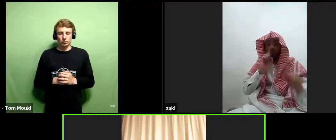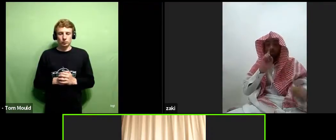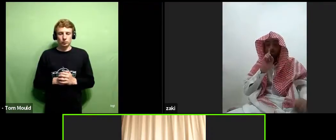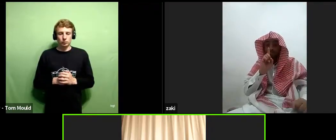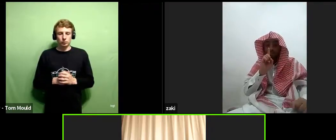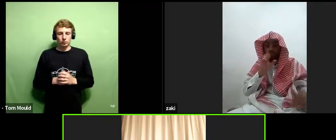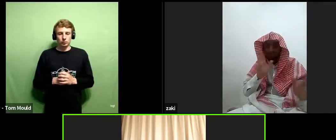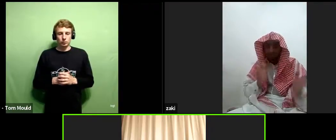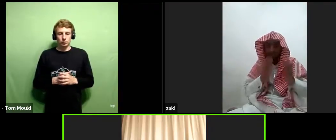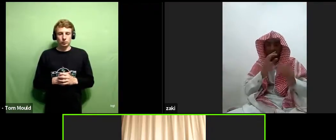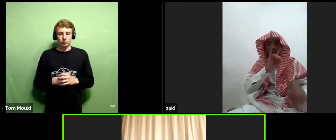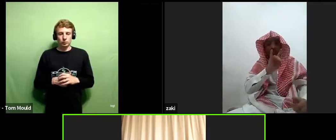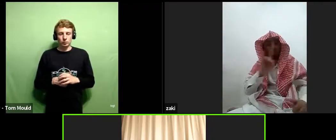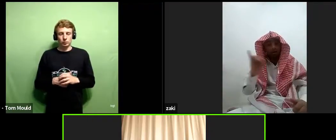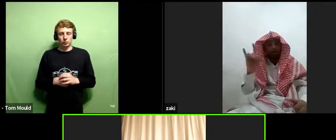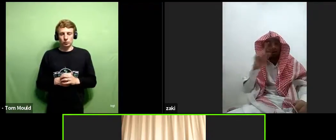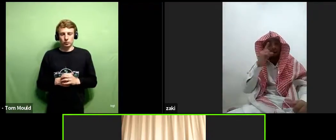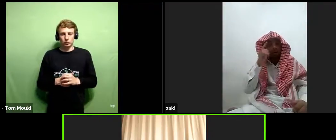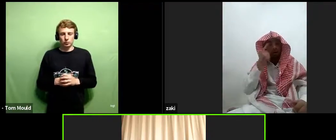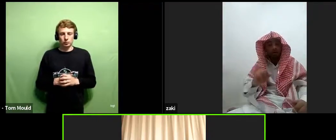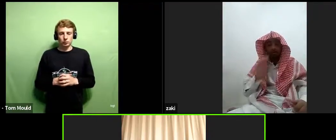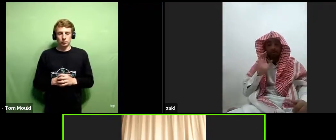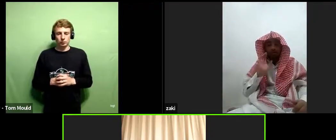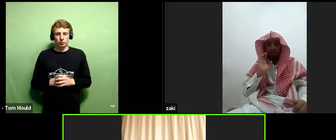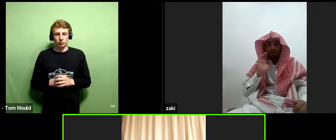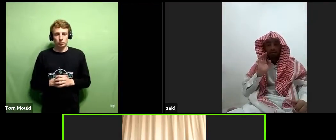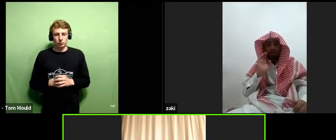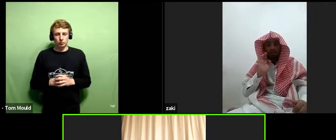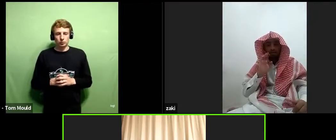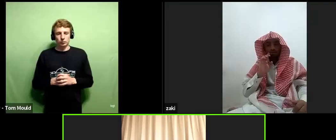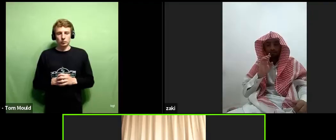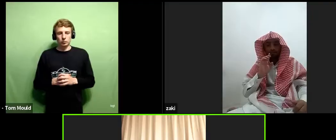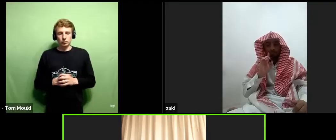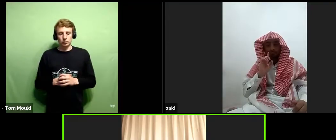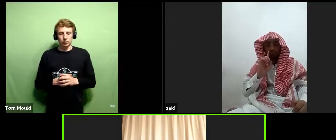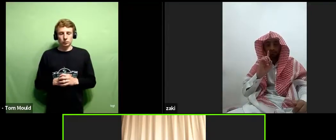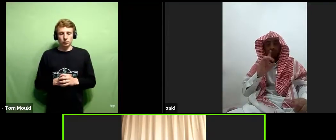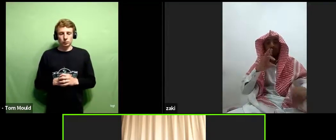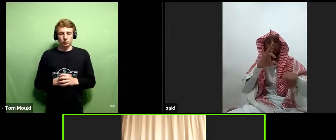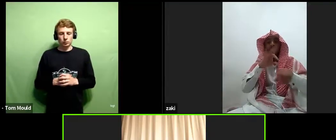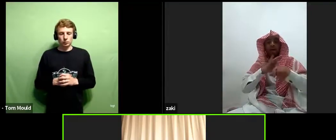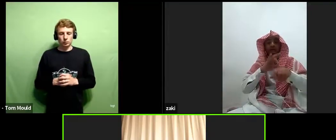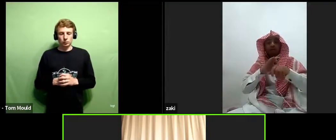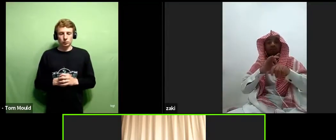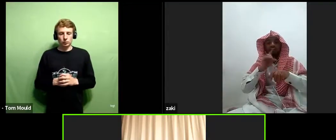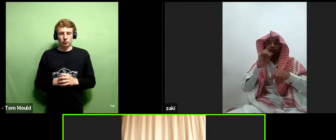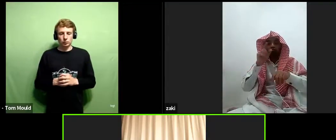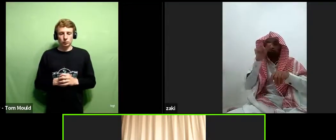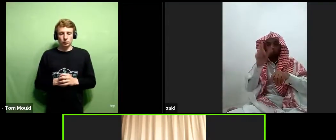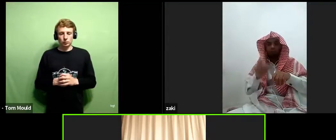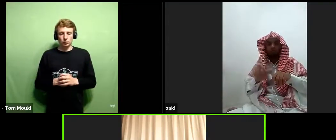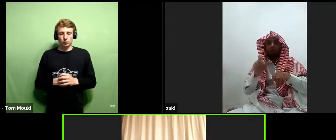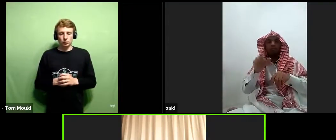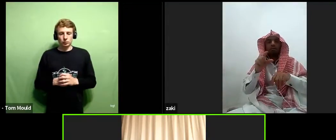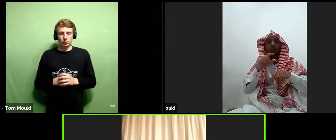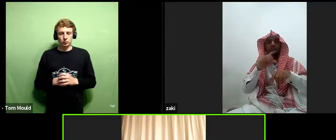حالة يكون الشاب فيها أصلا عنده مرض يتأذى من